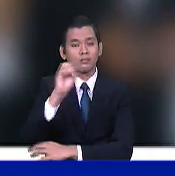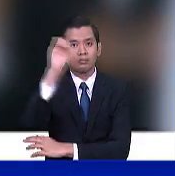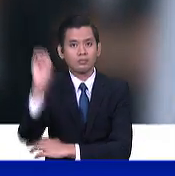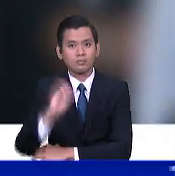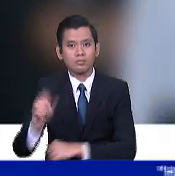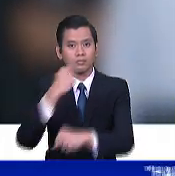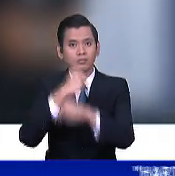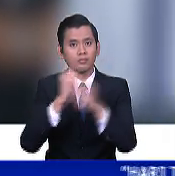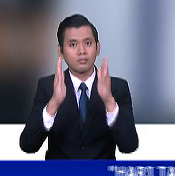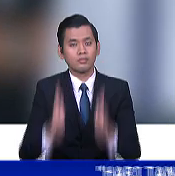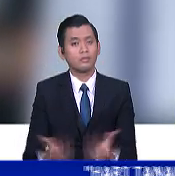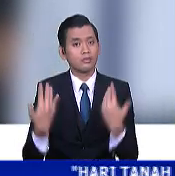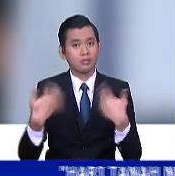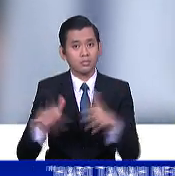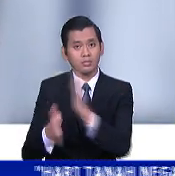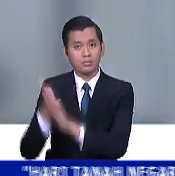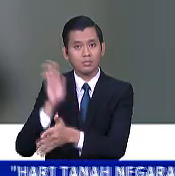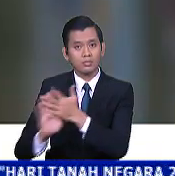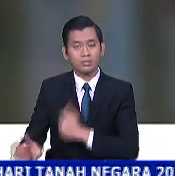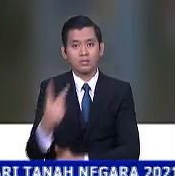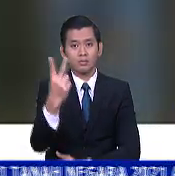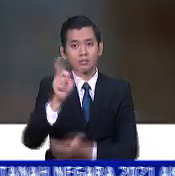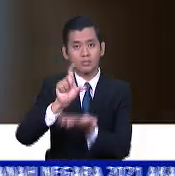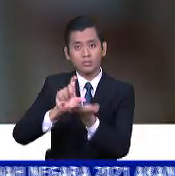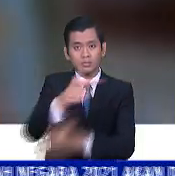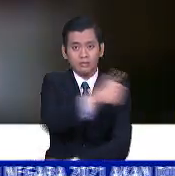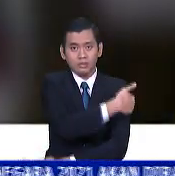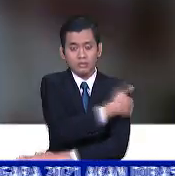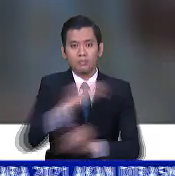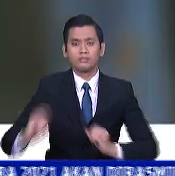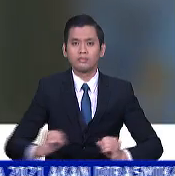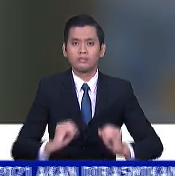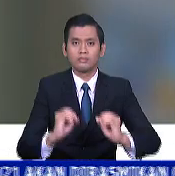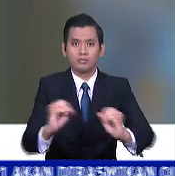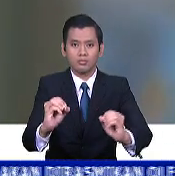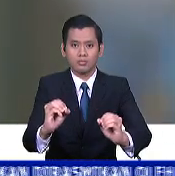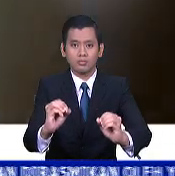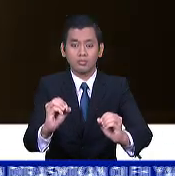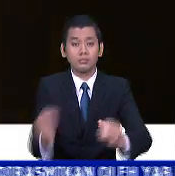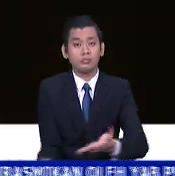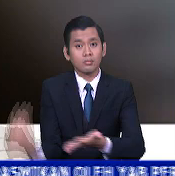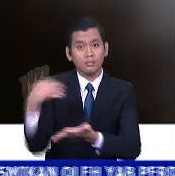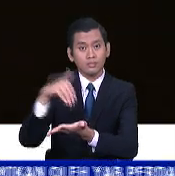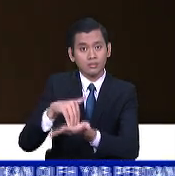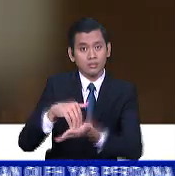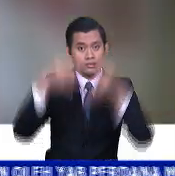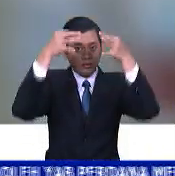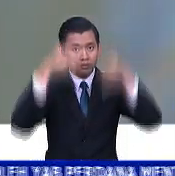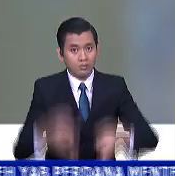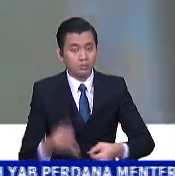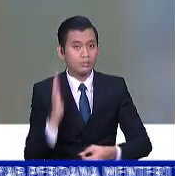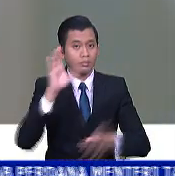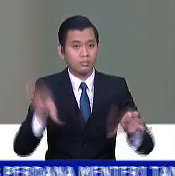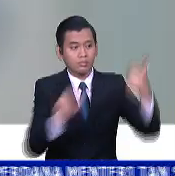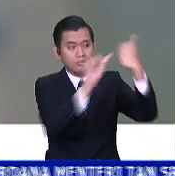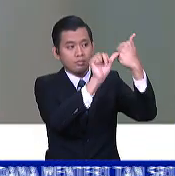pekerjanya sudah melengkapkan Duos suntikan vaksin untuk beroperasi semula sekarang keputusan akan demo tamatkan